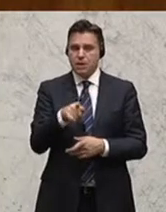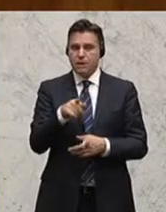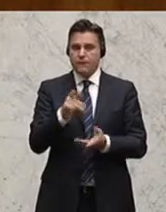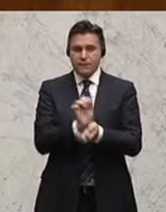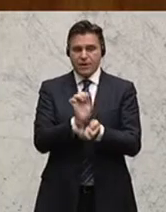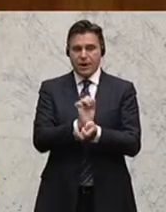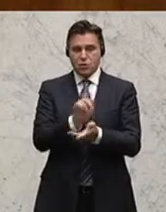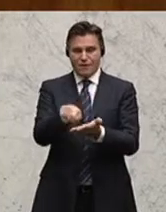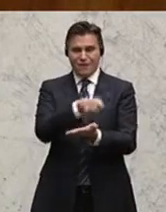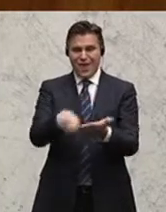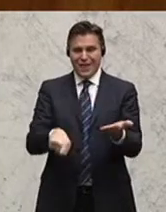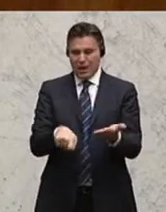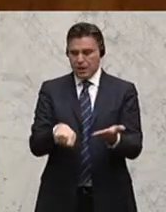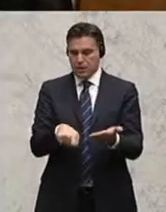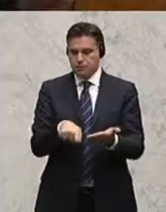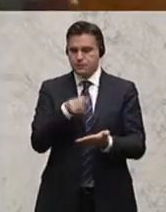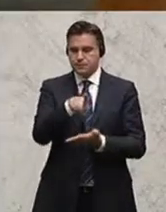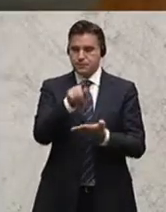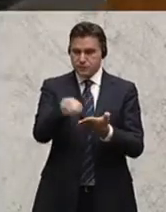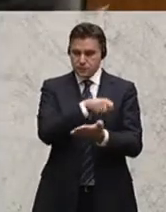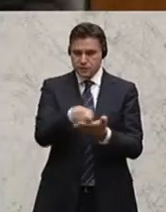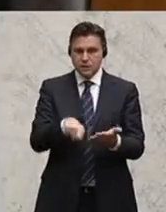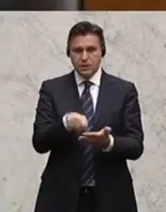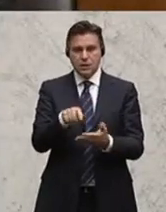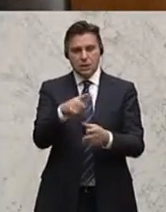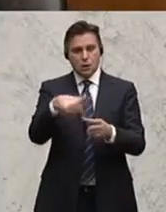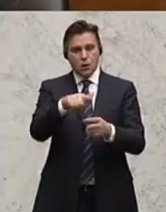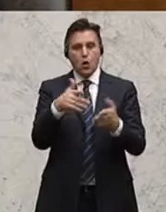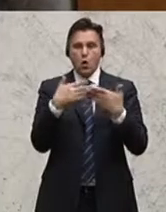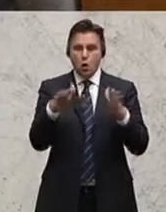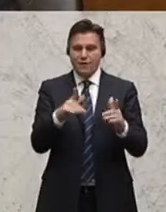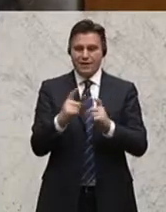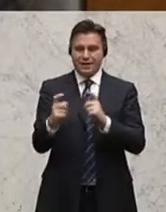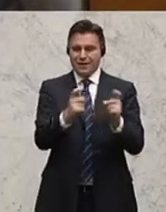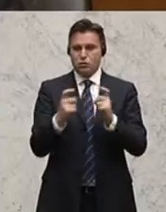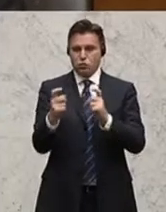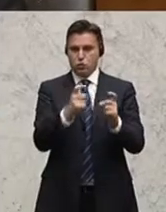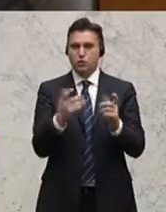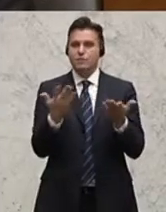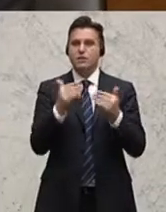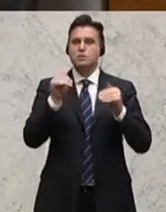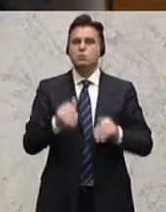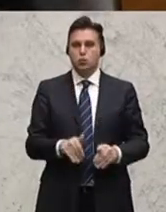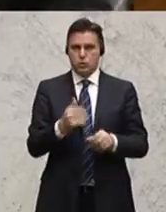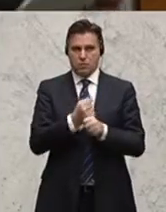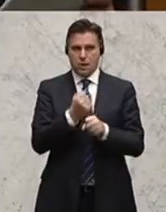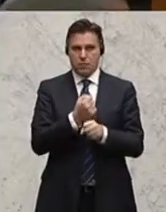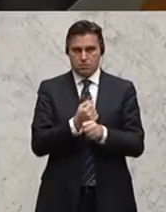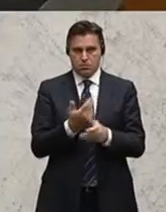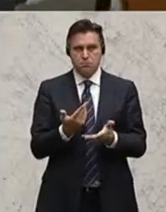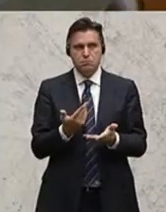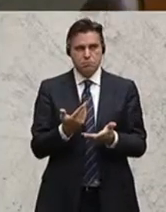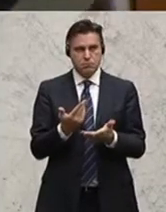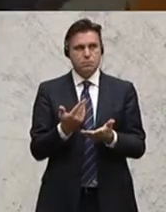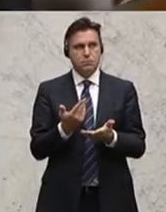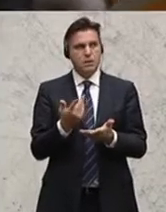ihre Vertreter. Und diese Vertreter diskutieren in sehr offener Weise die notwendigen Maßnahmen. Und Gott sei Dank